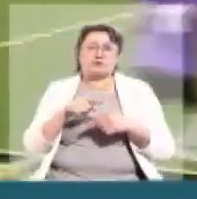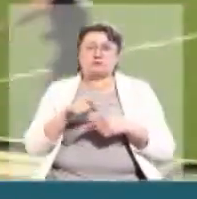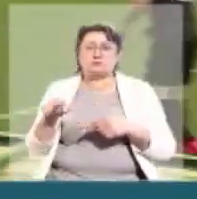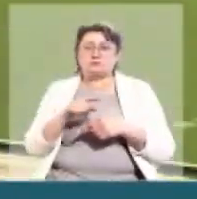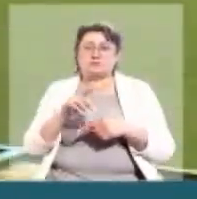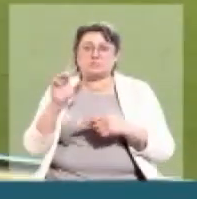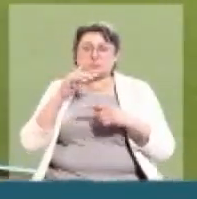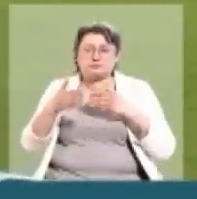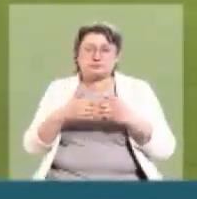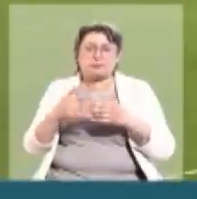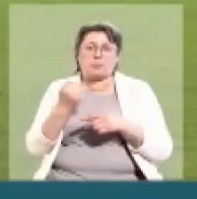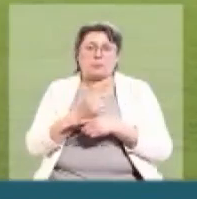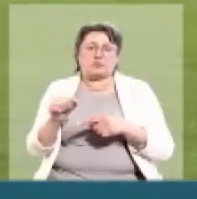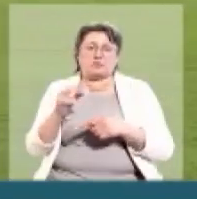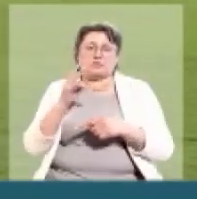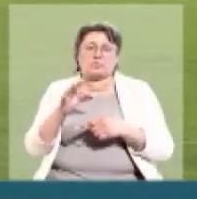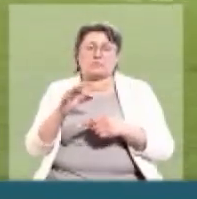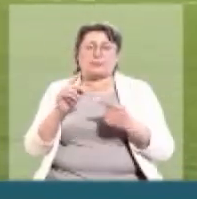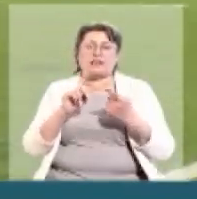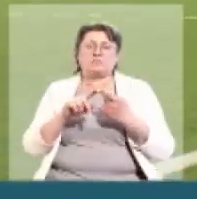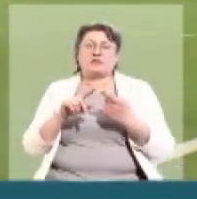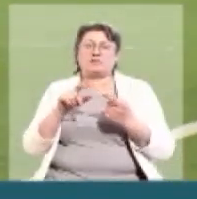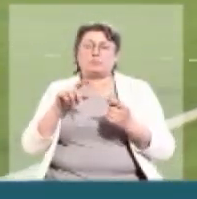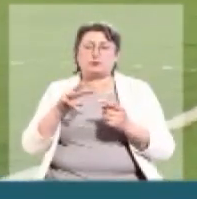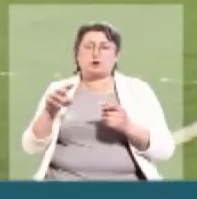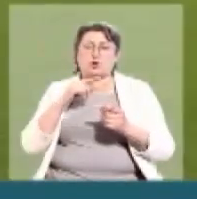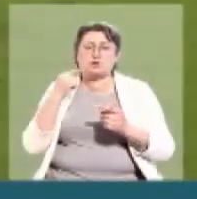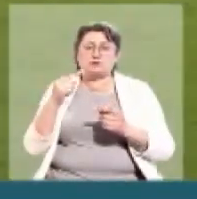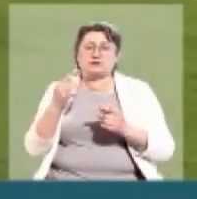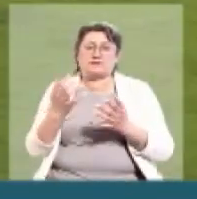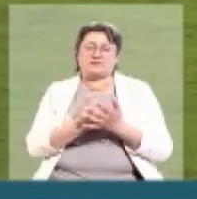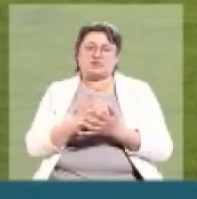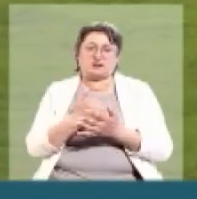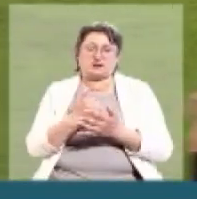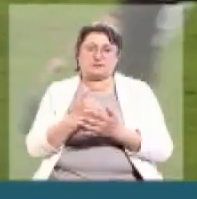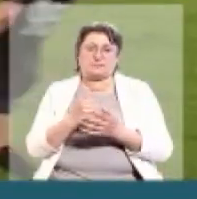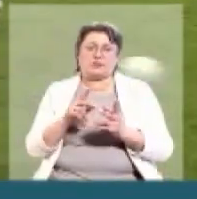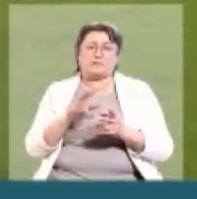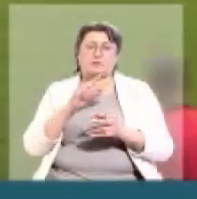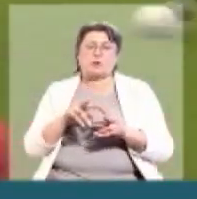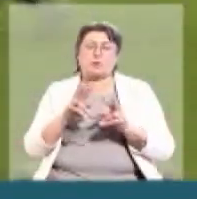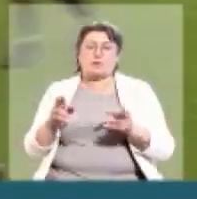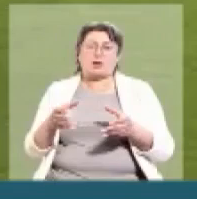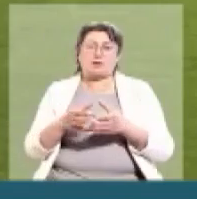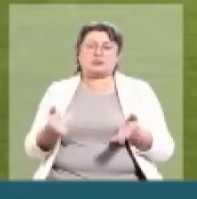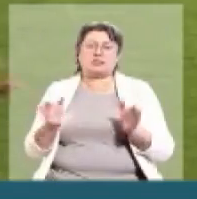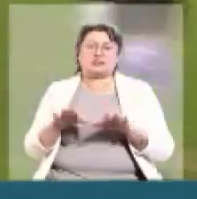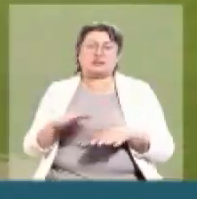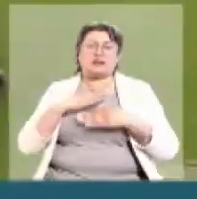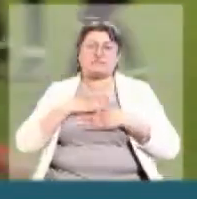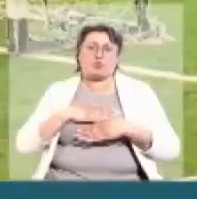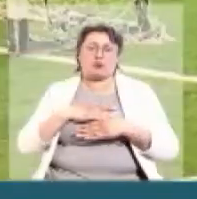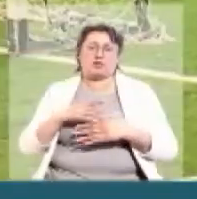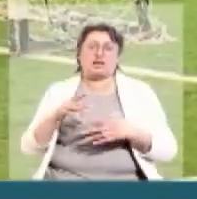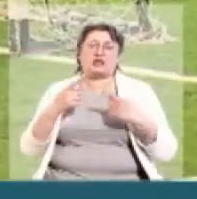жеңіске бір қадам жақын деген пікір білдірді. Десе де алғашқы минуттан Ресейден келген Полиметал Санкт-Петербург командасы қарсыласына лайықты төтеп